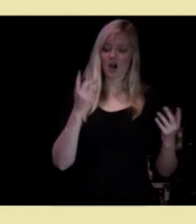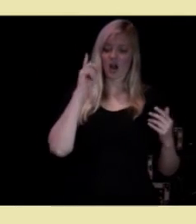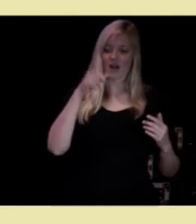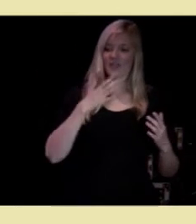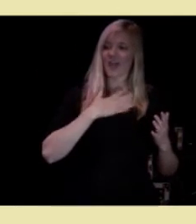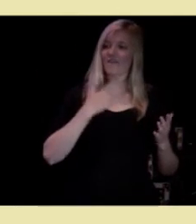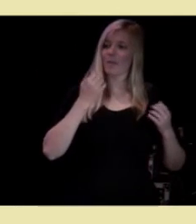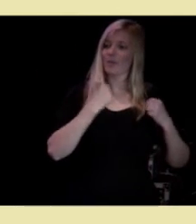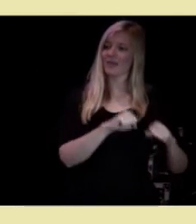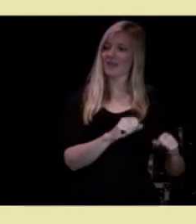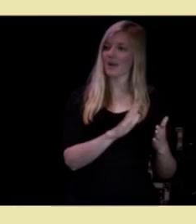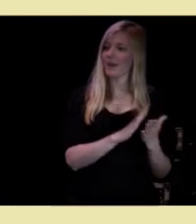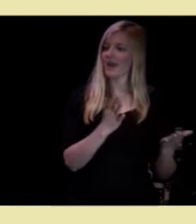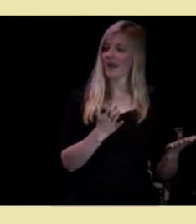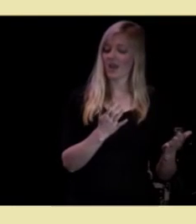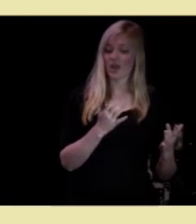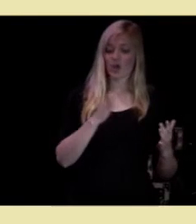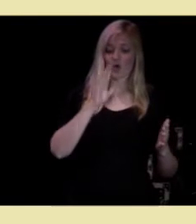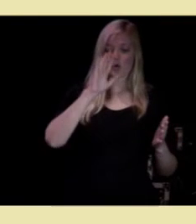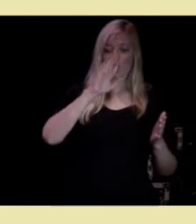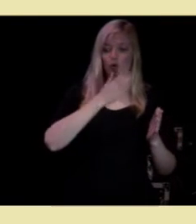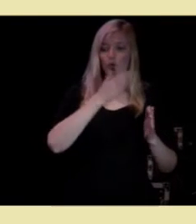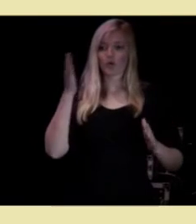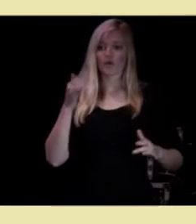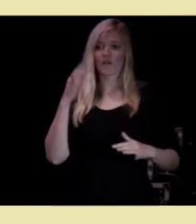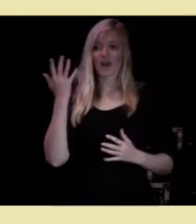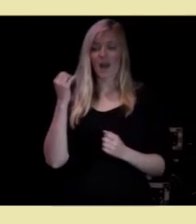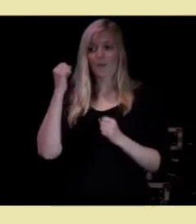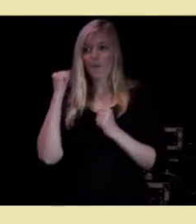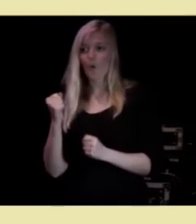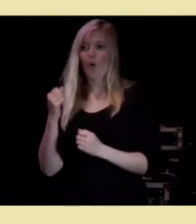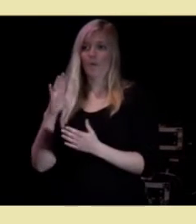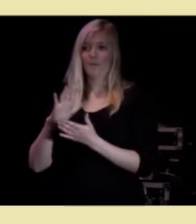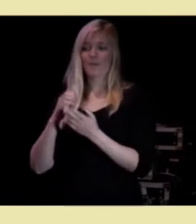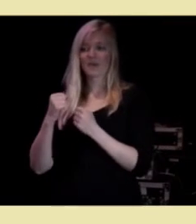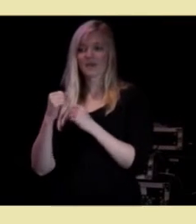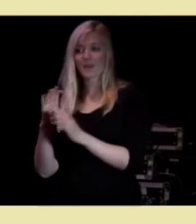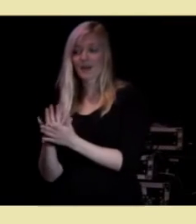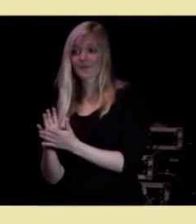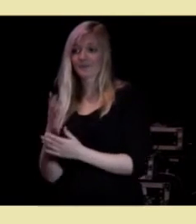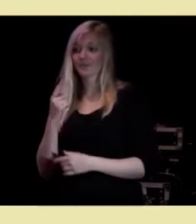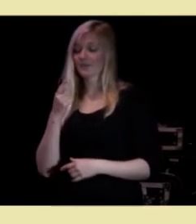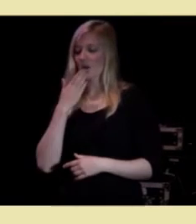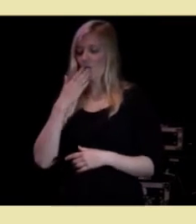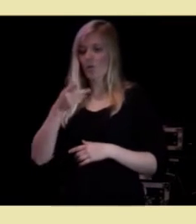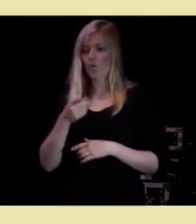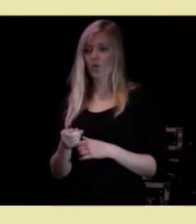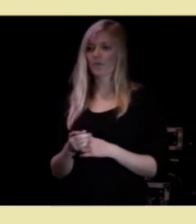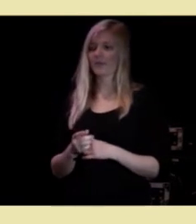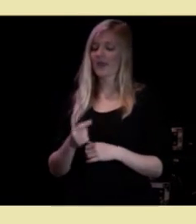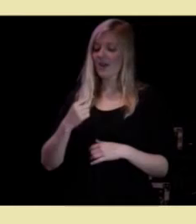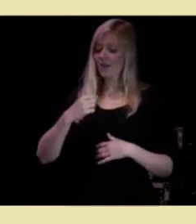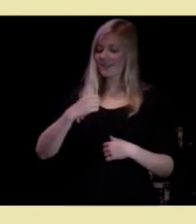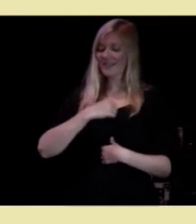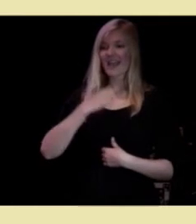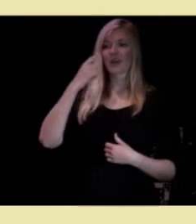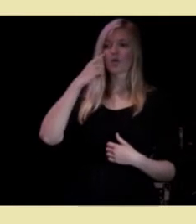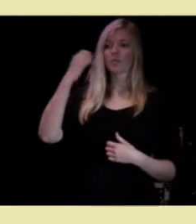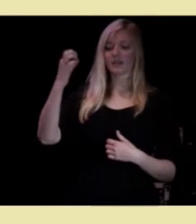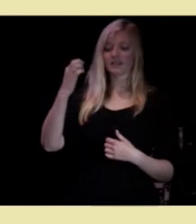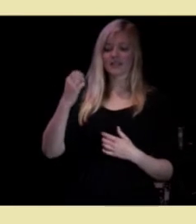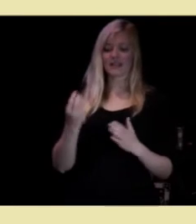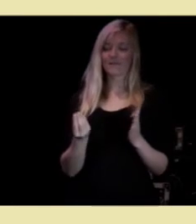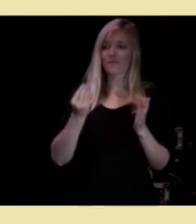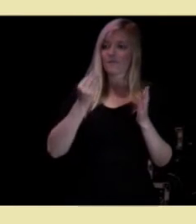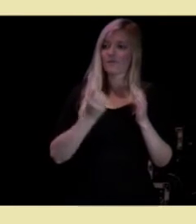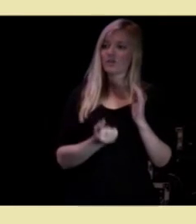bidra med utover det jeg skal bidra med?» var en god læresetning å ta med seg. Hvordan kan man tenke at sin egen kompetanse